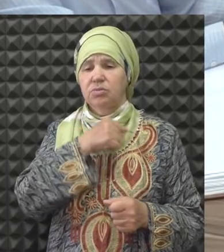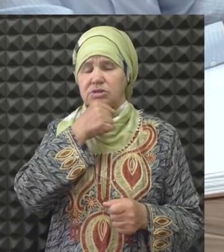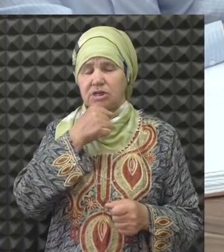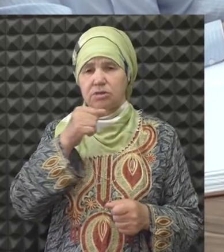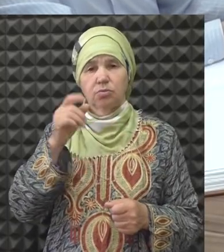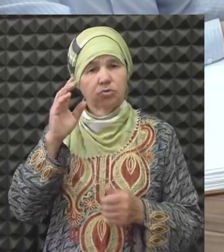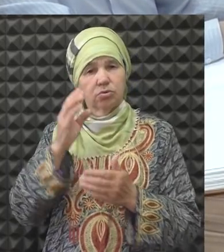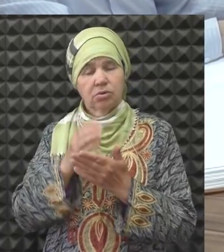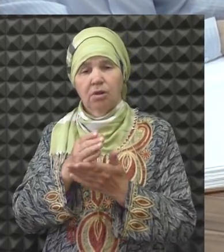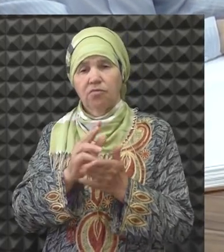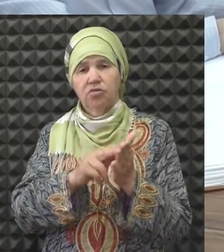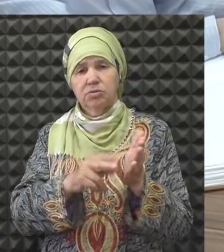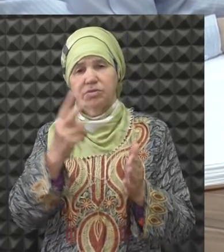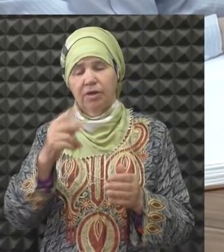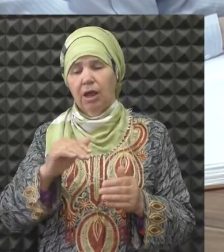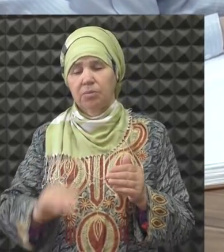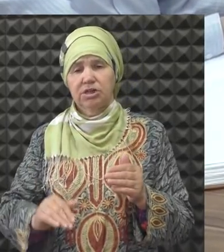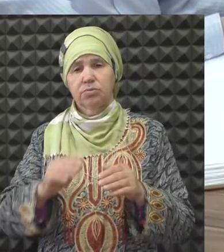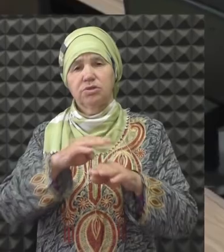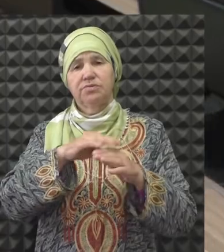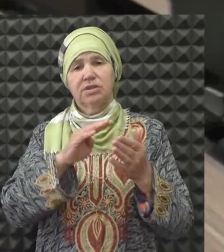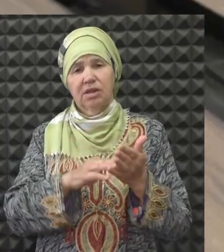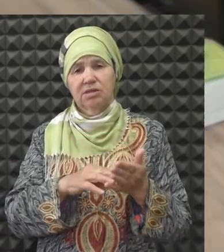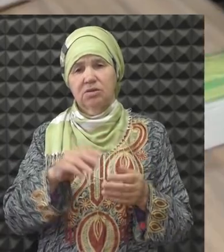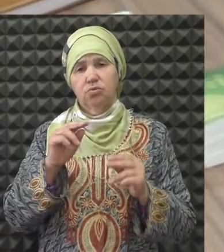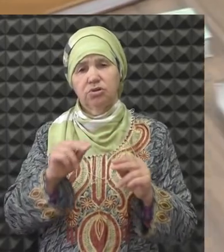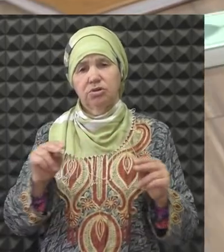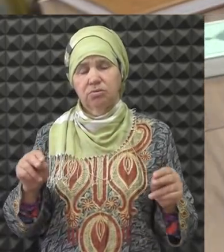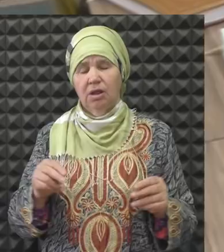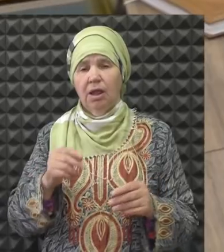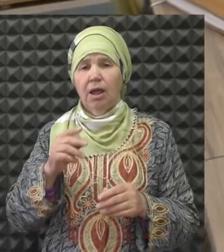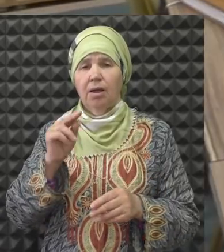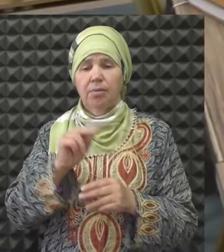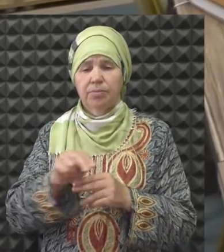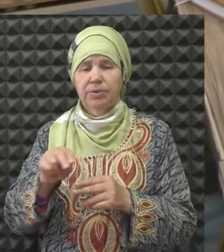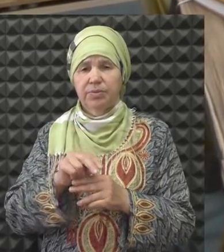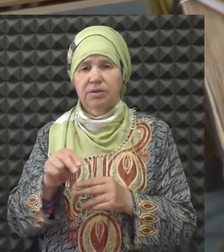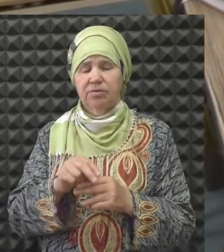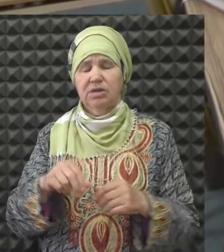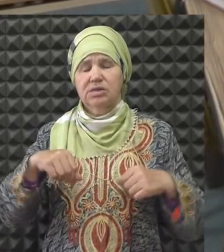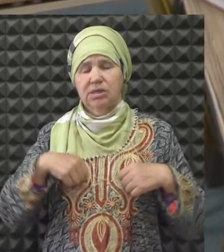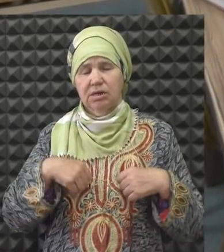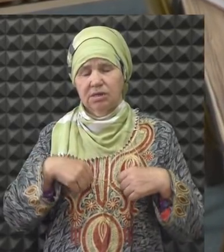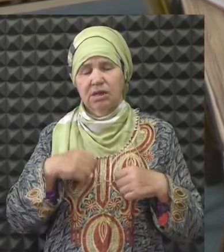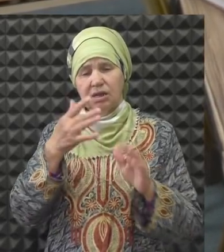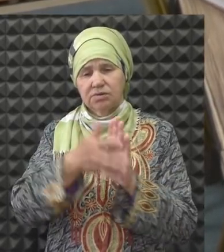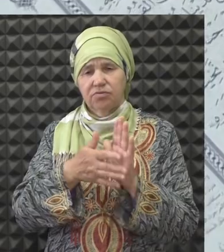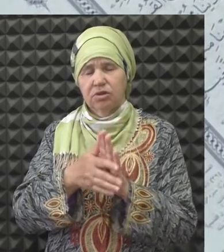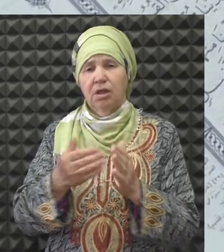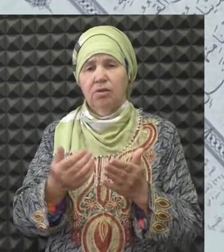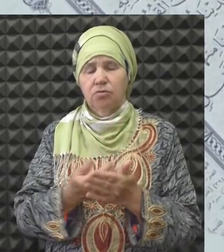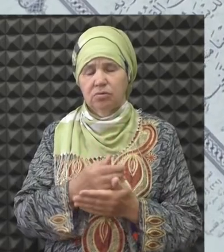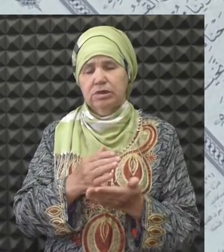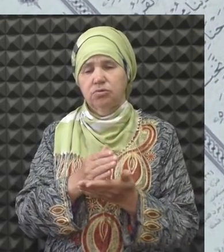Самому старшему слушателю курсов 82 года, самому младшему 19. Но, как отмечают преподаватели, старшие в своем стремлении освоить